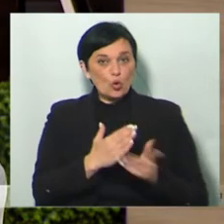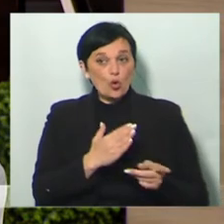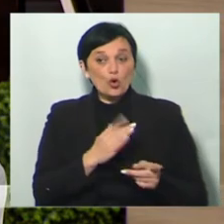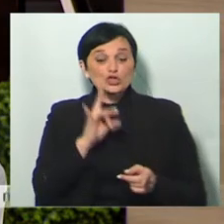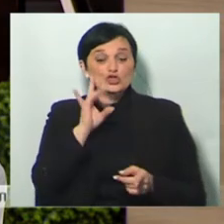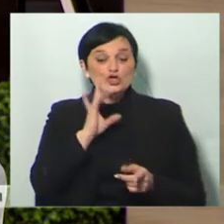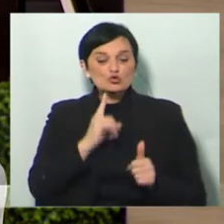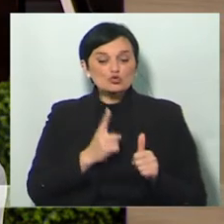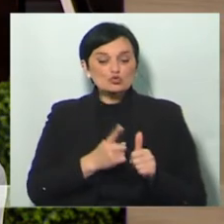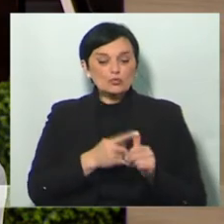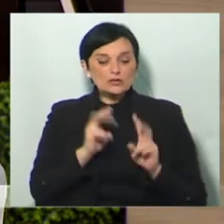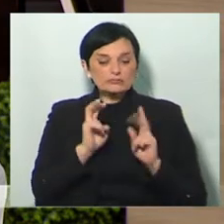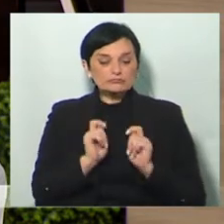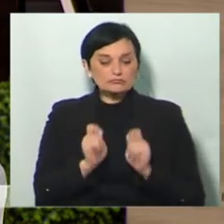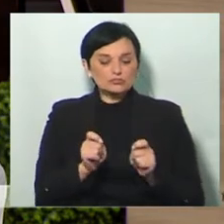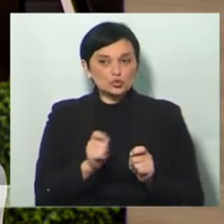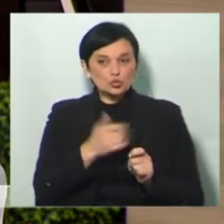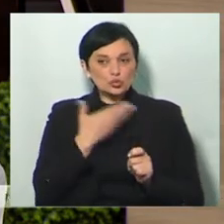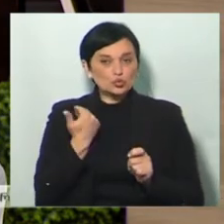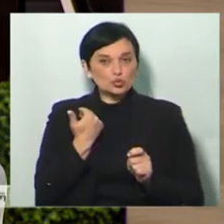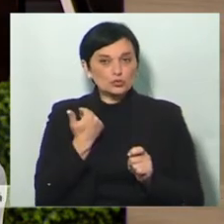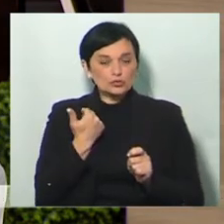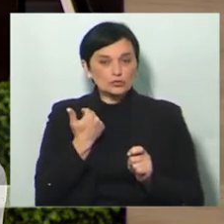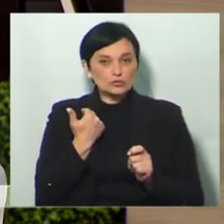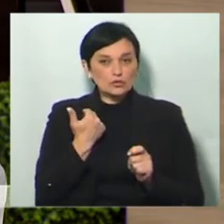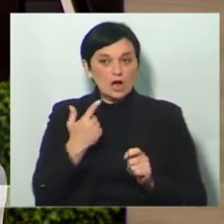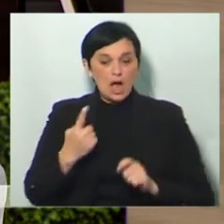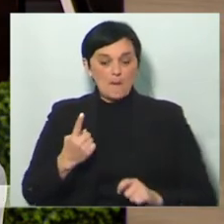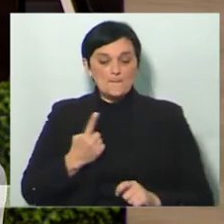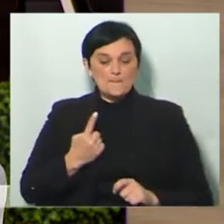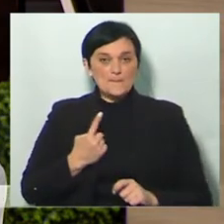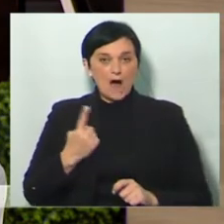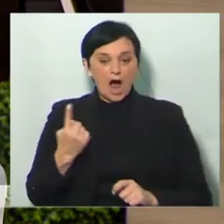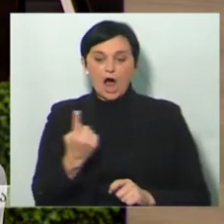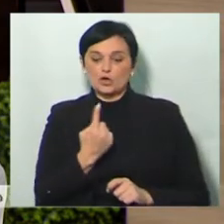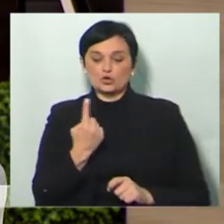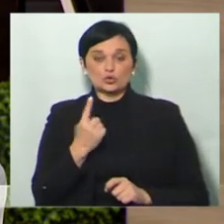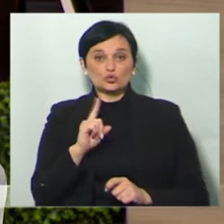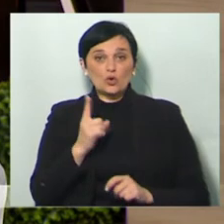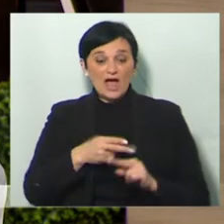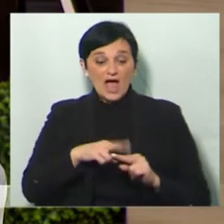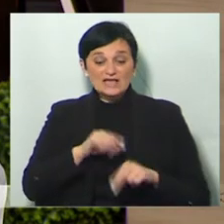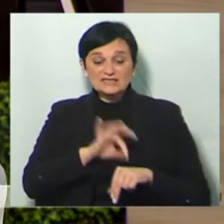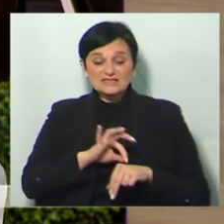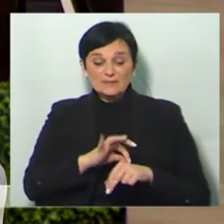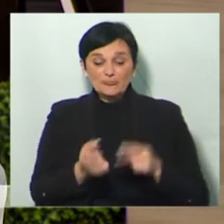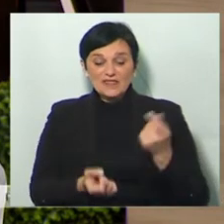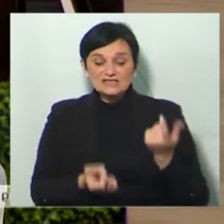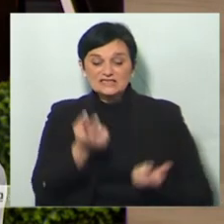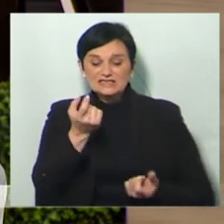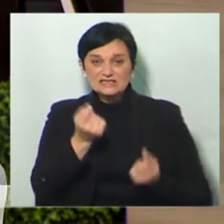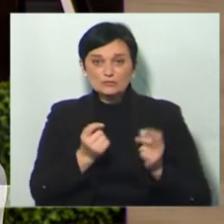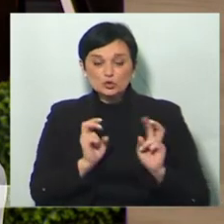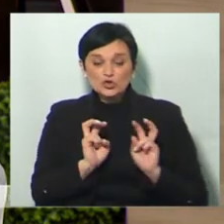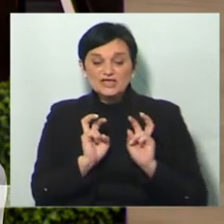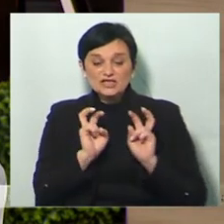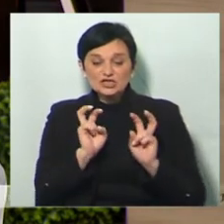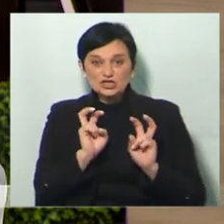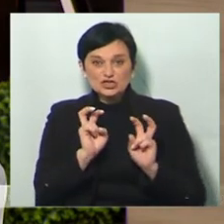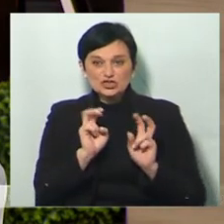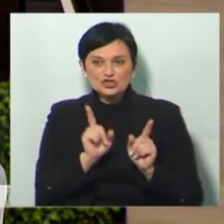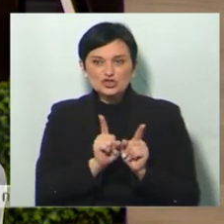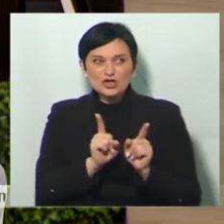არქმევს ჯერჯერობით უკაცრავად მარტოობას. ეს არის სიმპტომი, ერთგვარი ნიშანი,